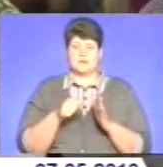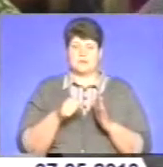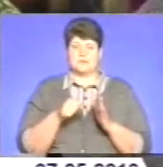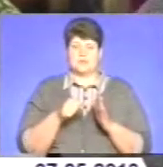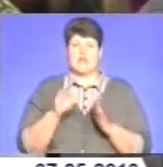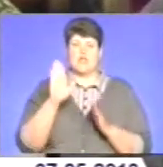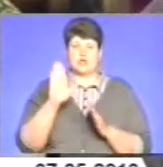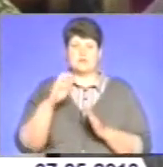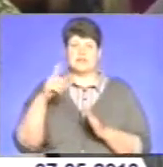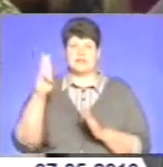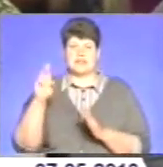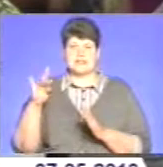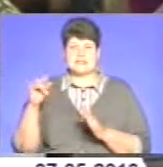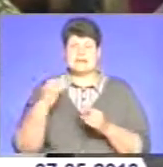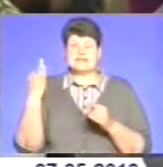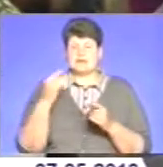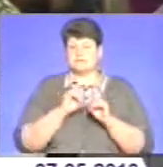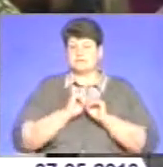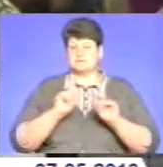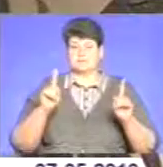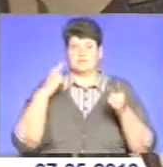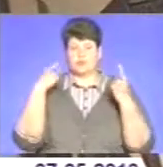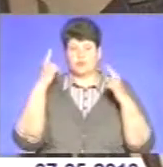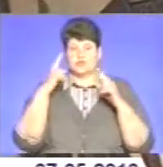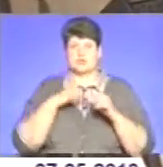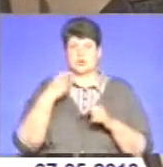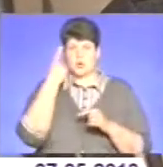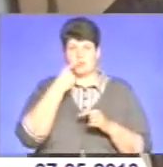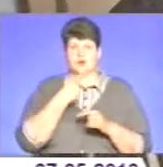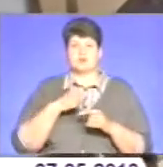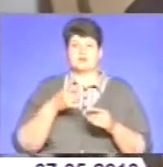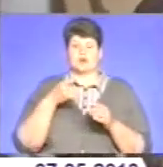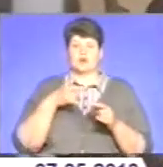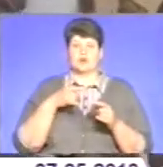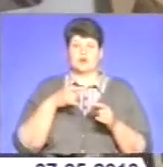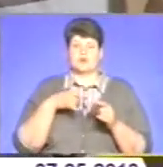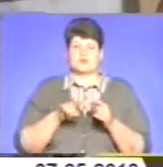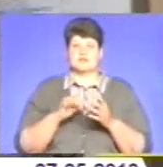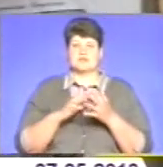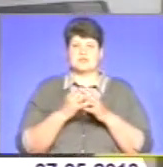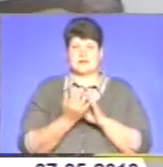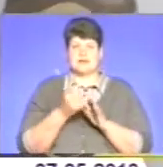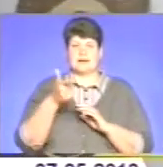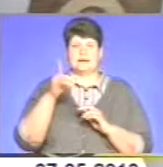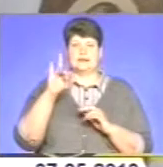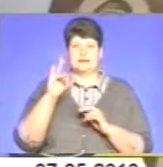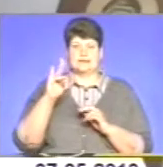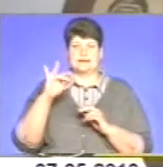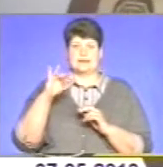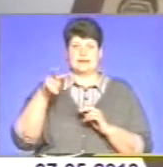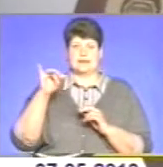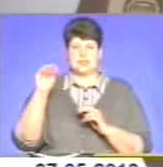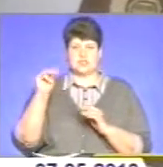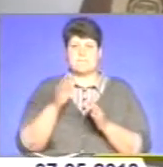Володимир Шарсій – цікава, творча, неординарна особистість. Уродженець села Гнилички Підволочиського району. Уже понад 20